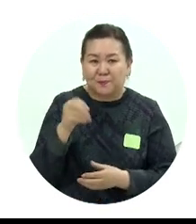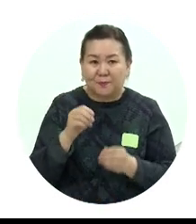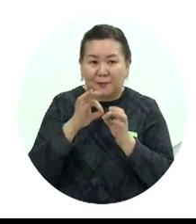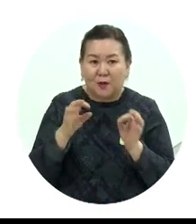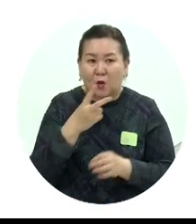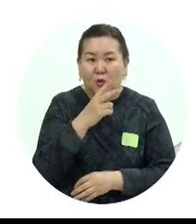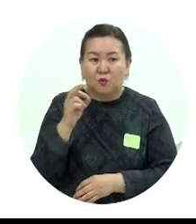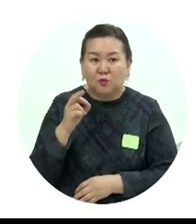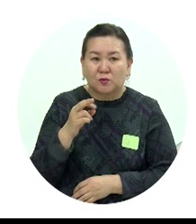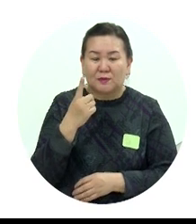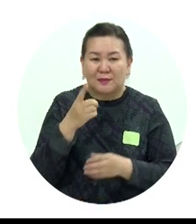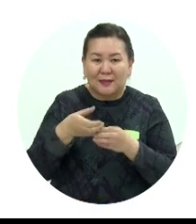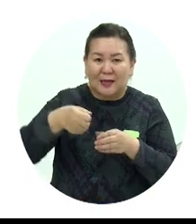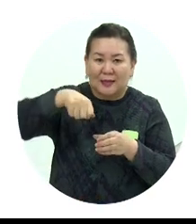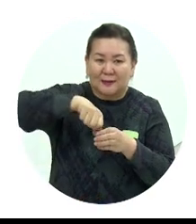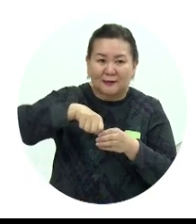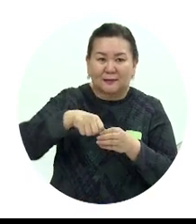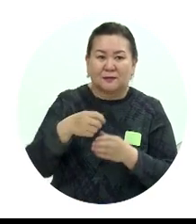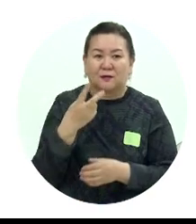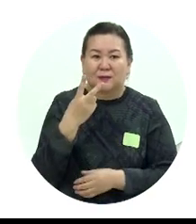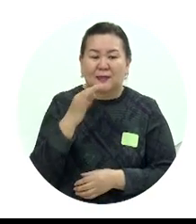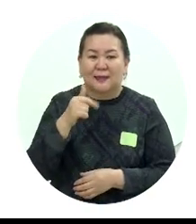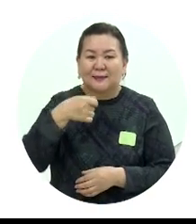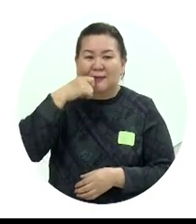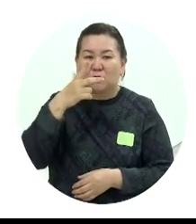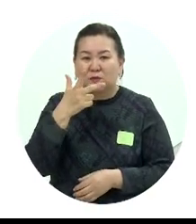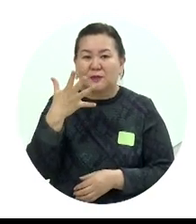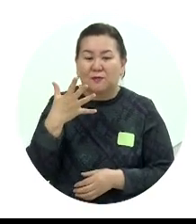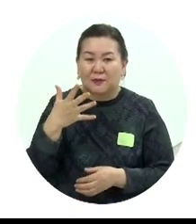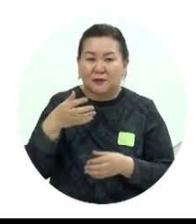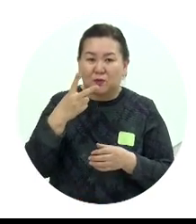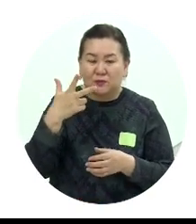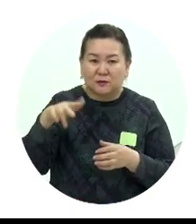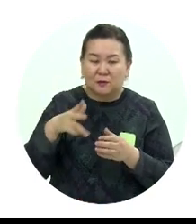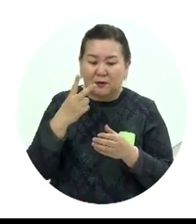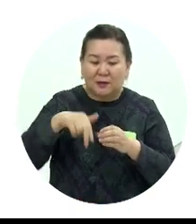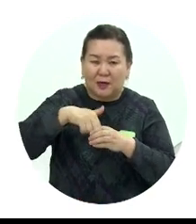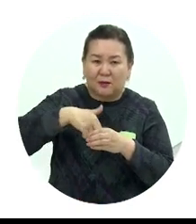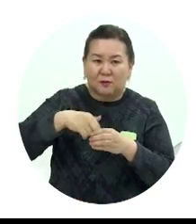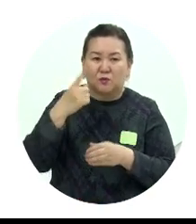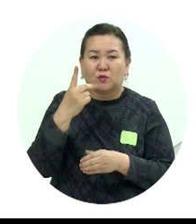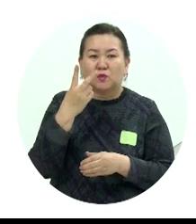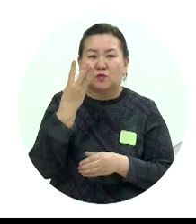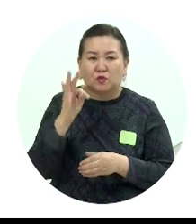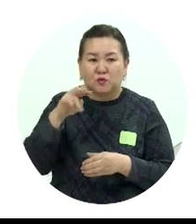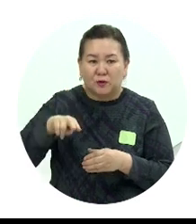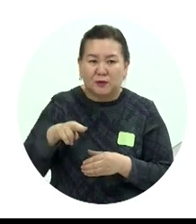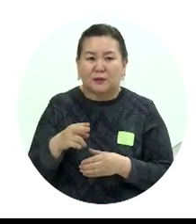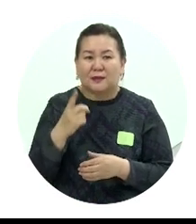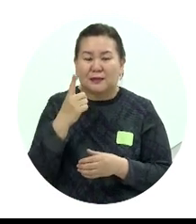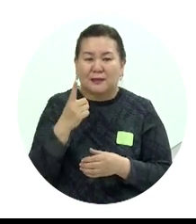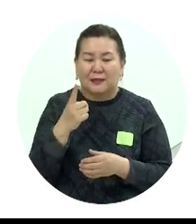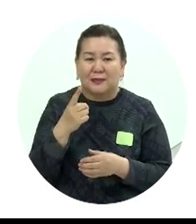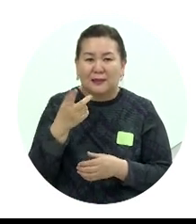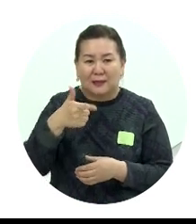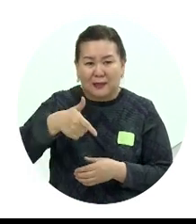бүтээхэд бол 200 литр ус. За нэг аяга цайг бол бүтээхэд 35 литр ус. За нэг аяг кофе 140 литр ус. За мөн 1